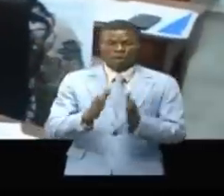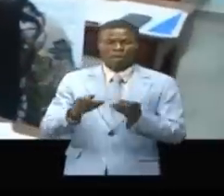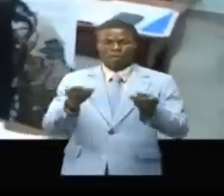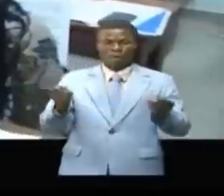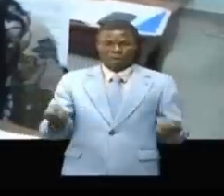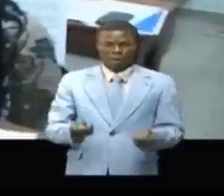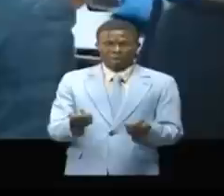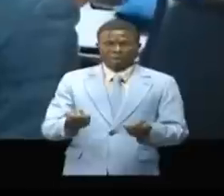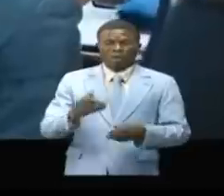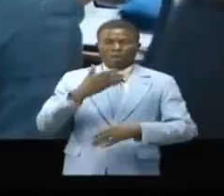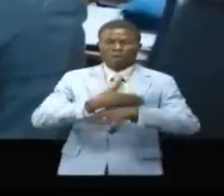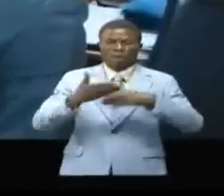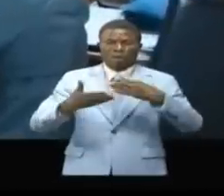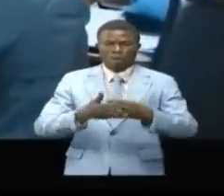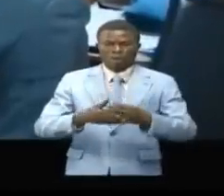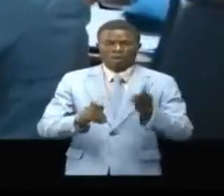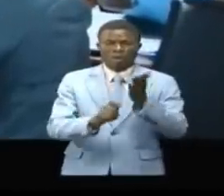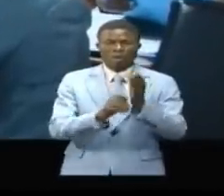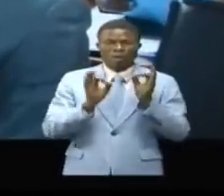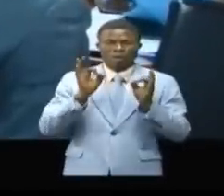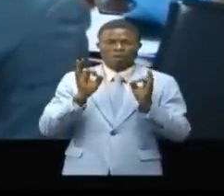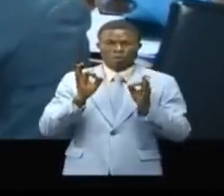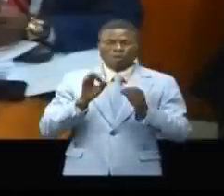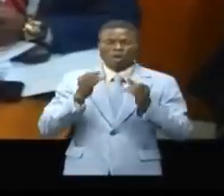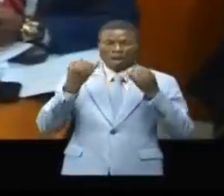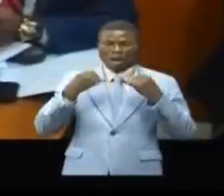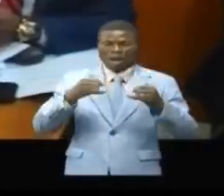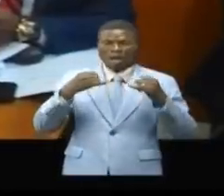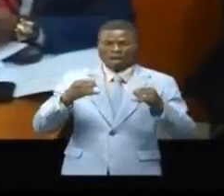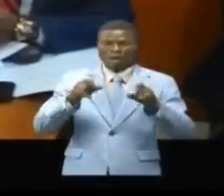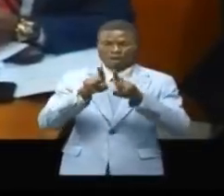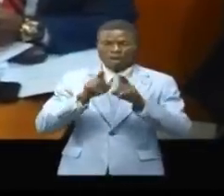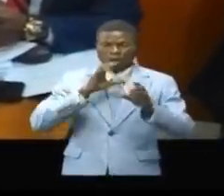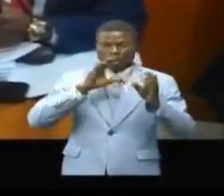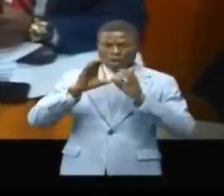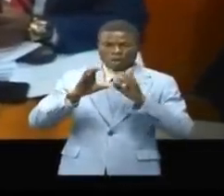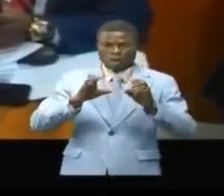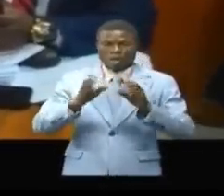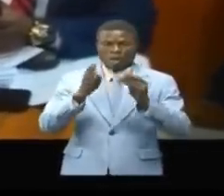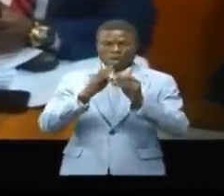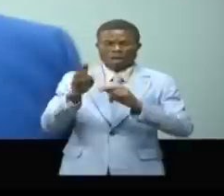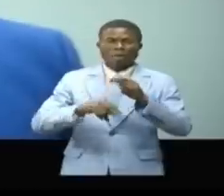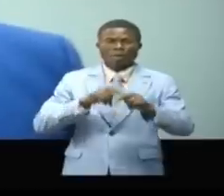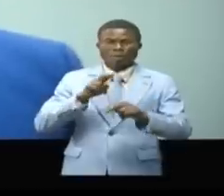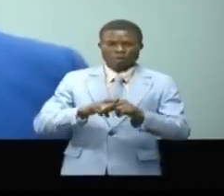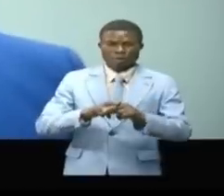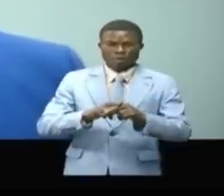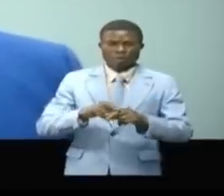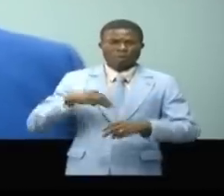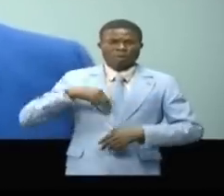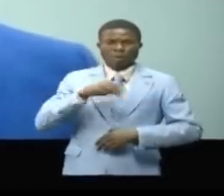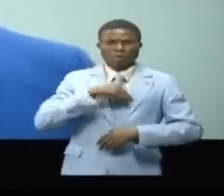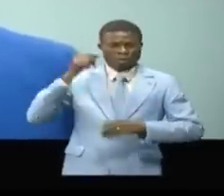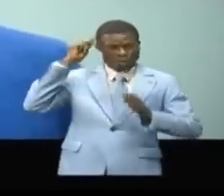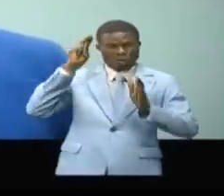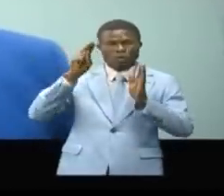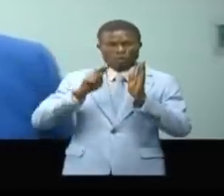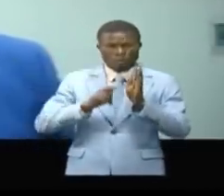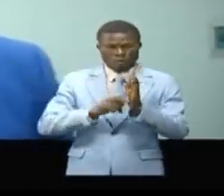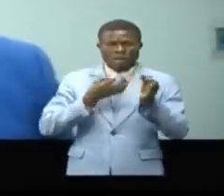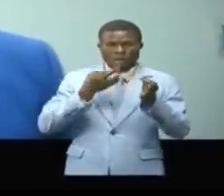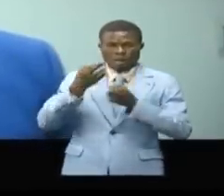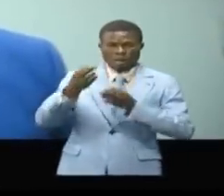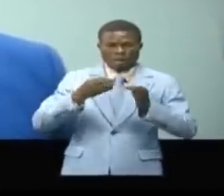Territoire, Infrastructures, Nouvelles Technologies de l'Information et de la Communication de l'Assemblée nationale. Ce membre du gouvernement a éclairé